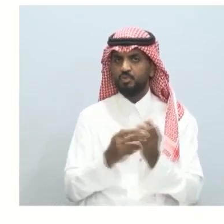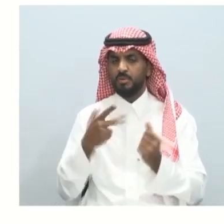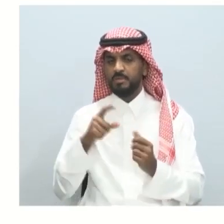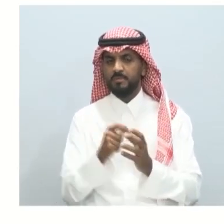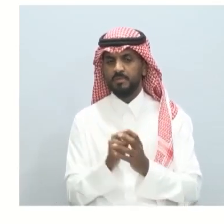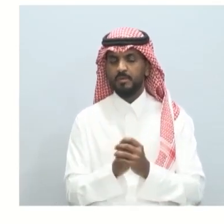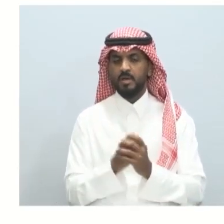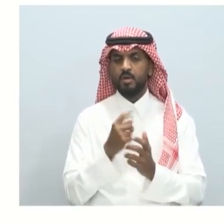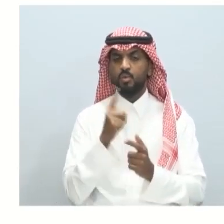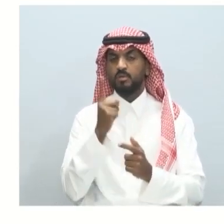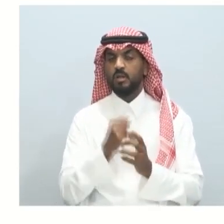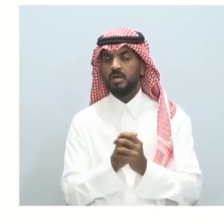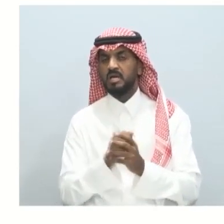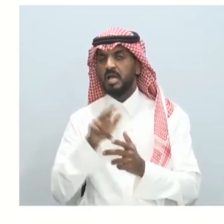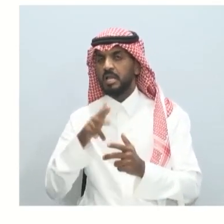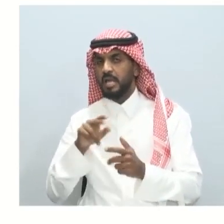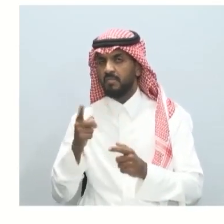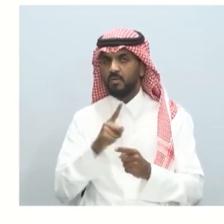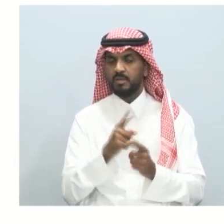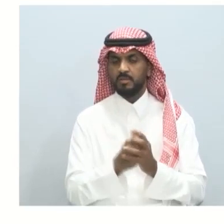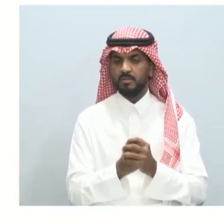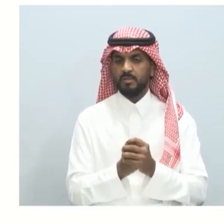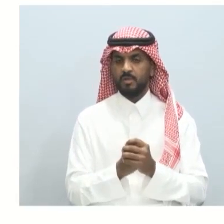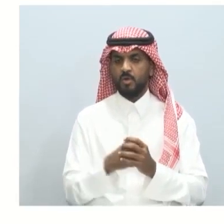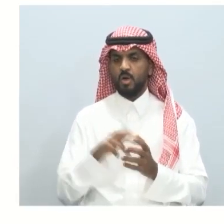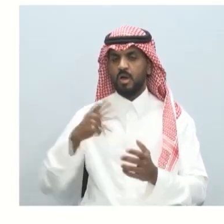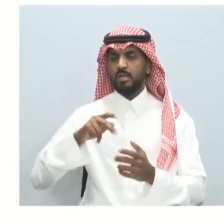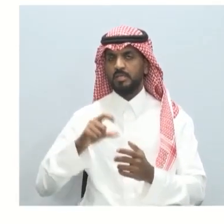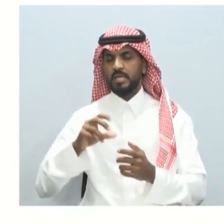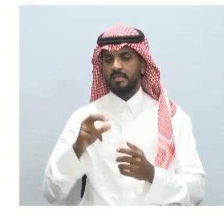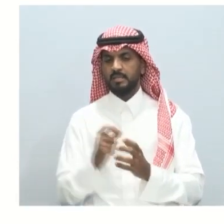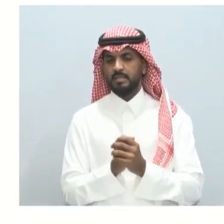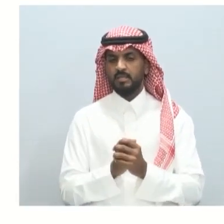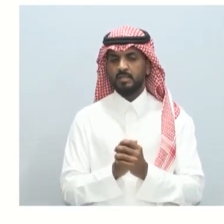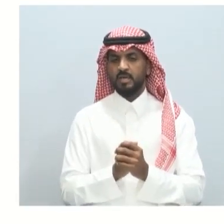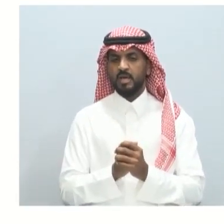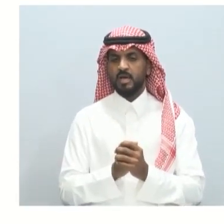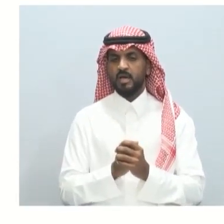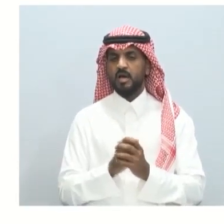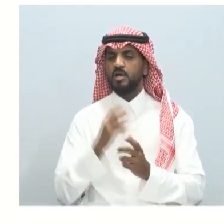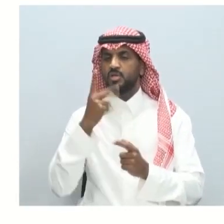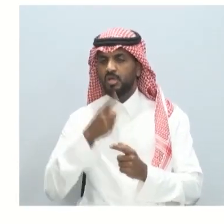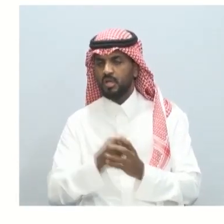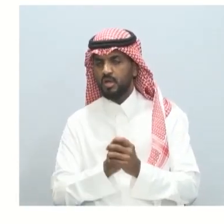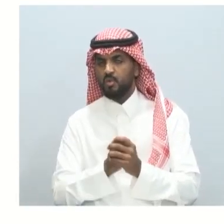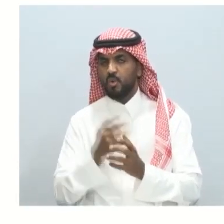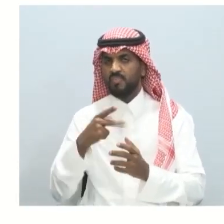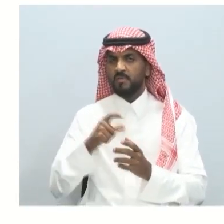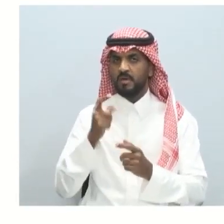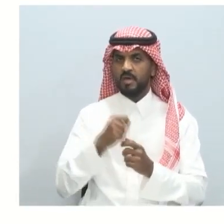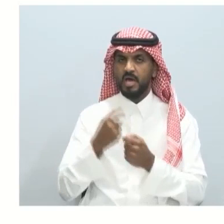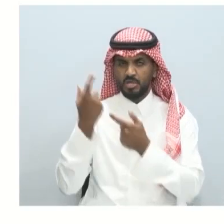قال هو والله عندي الكذا الكذا وقال الخرذ اجرك الله وعظم اجركم